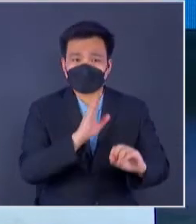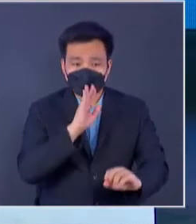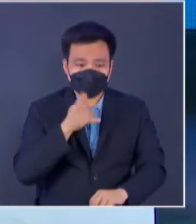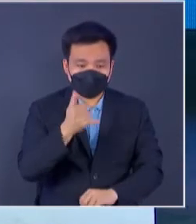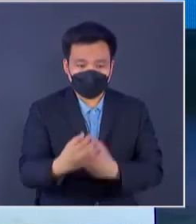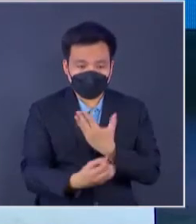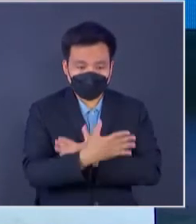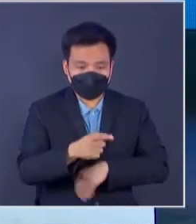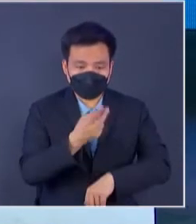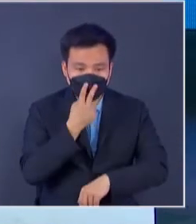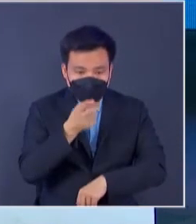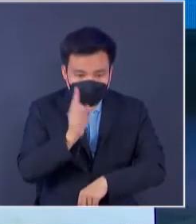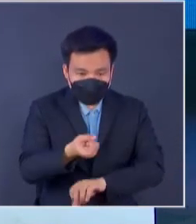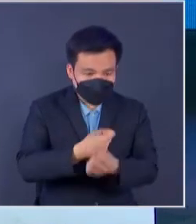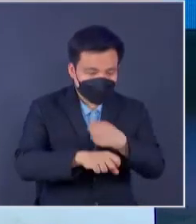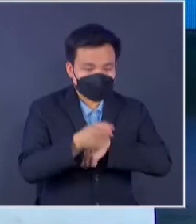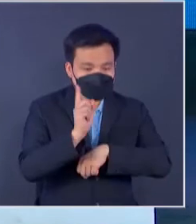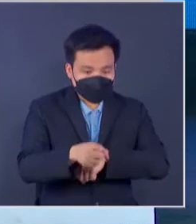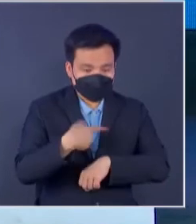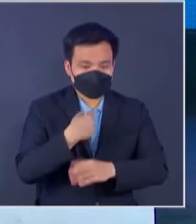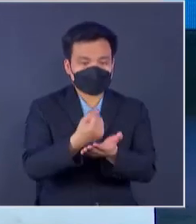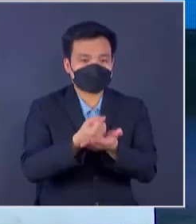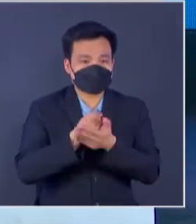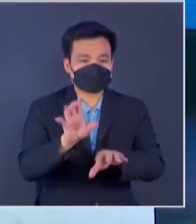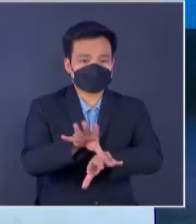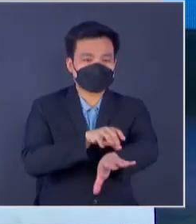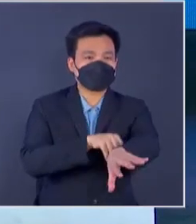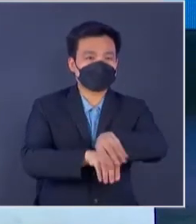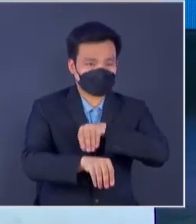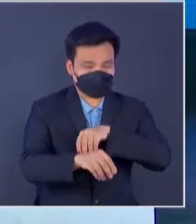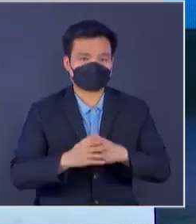ำให้มีความรู้ความสามารถที่แท้จริงนะครับหรือเรียกว่าทักษะที่สำคัญแห่งอนาคตนะครับ